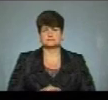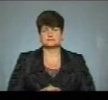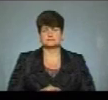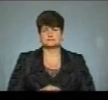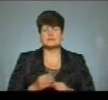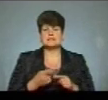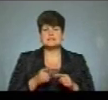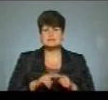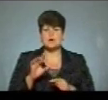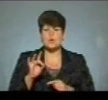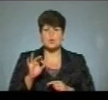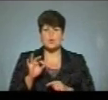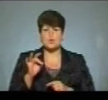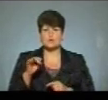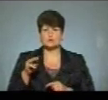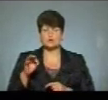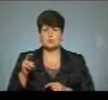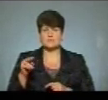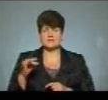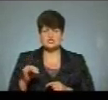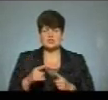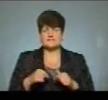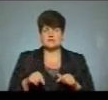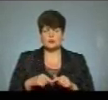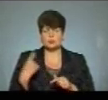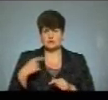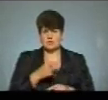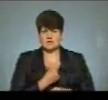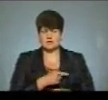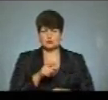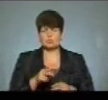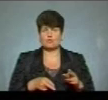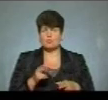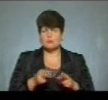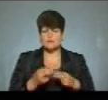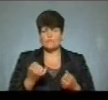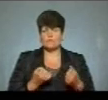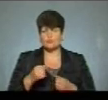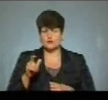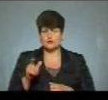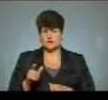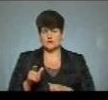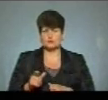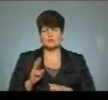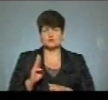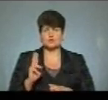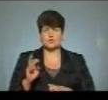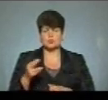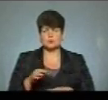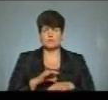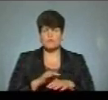Це ортопедичне відділення Тернопільської обласної університетської лікарні. Тут прооперували водійку «Шкоди». Проводив